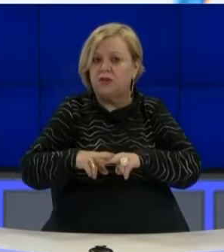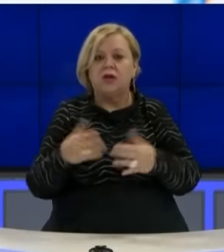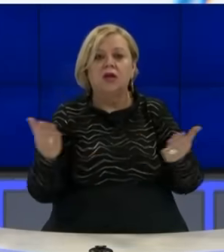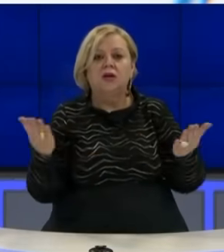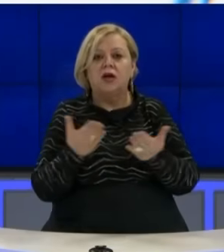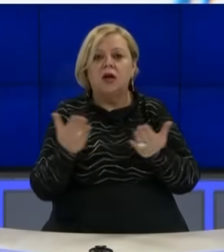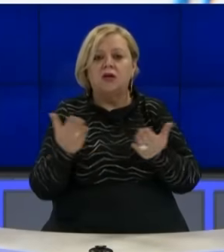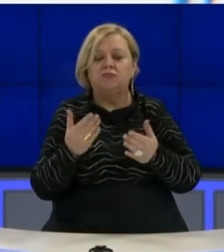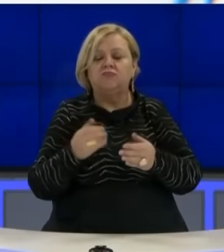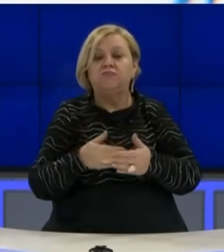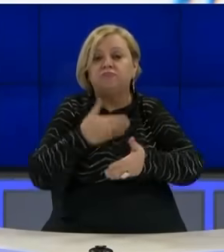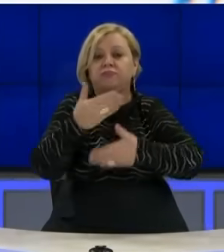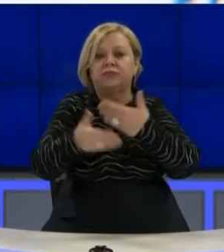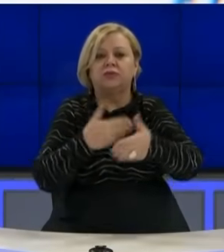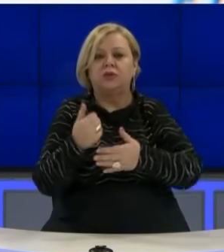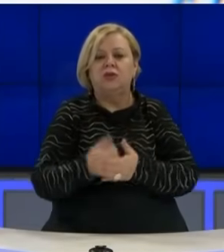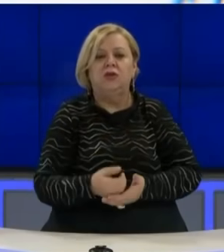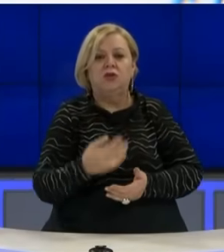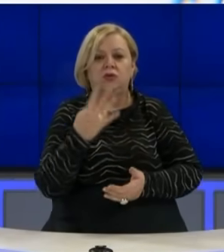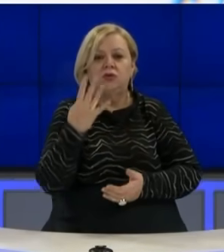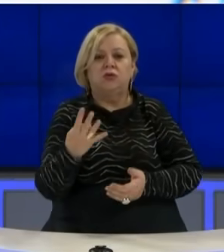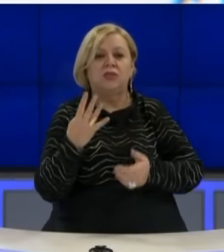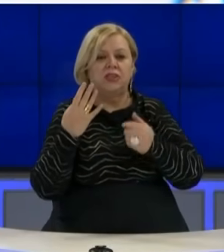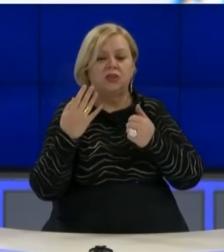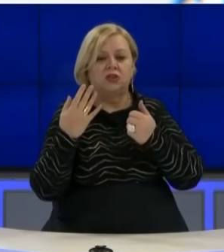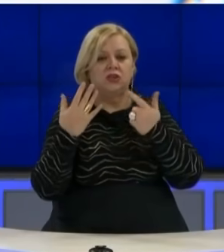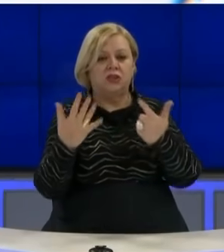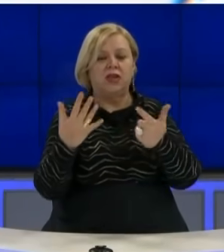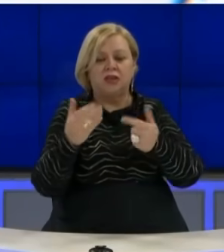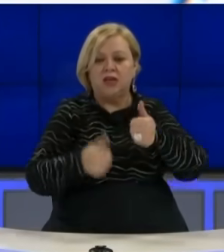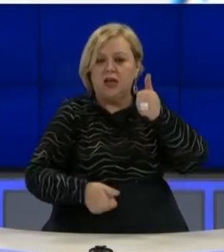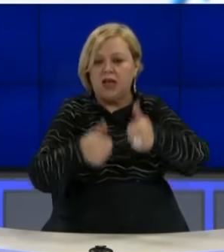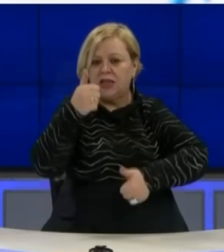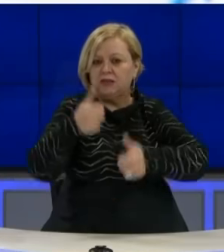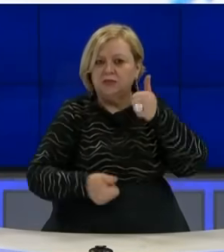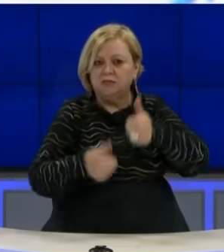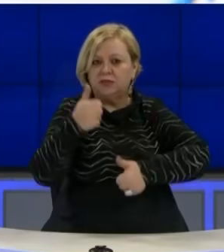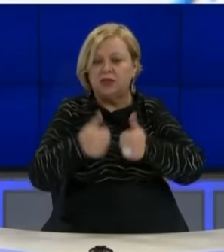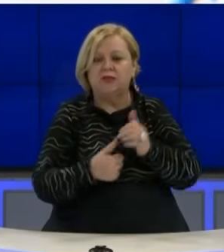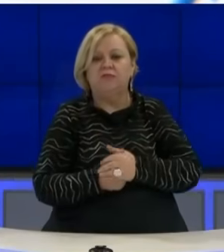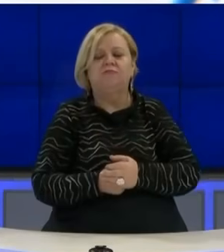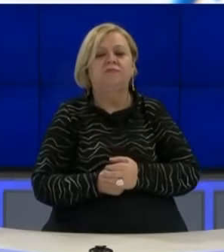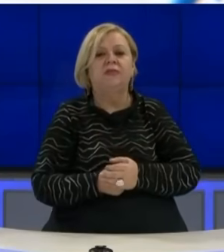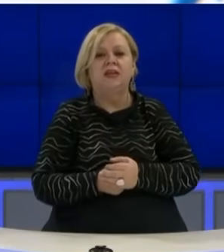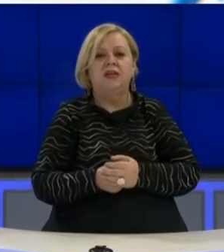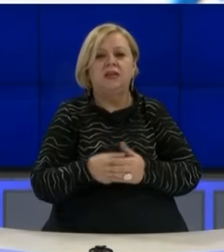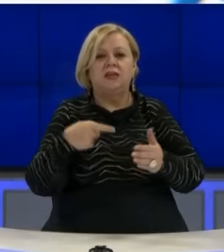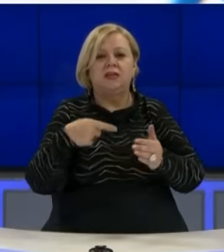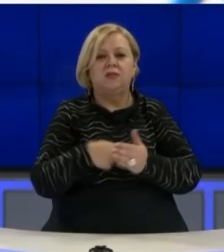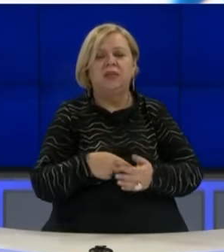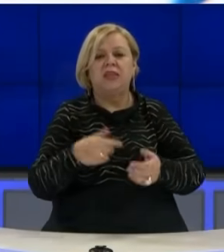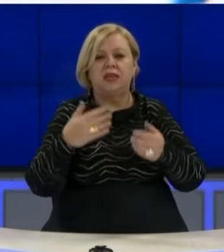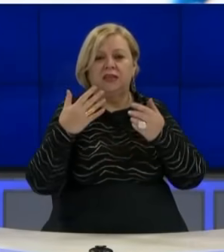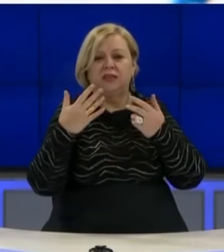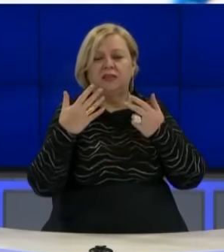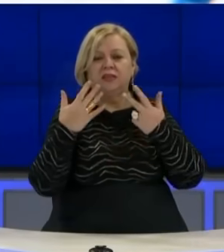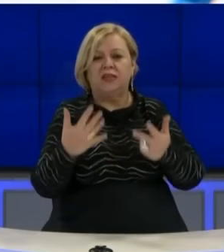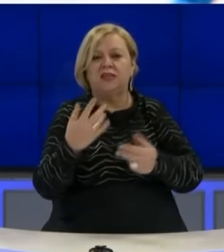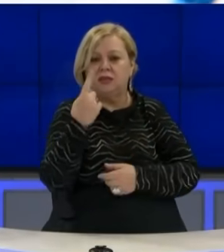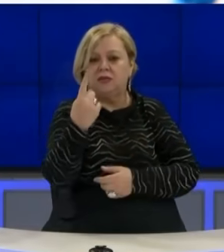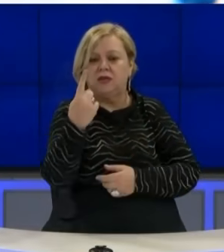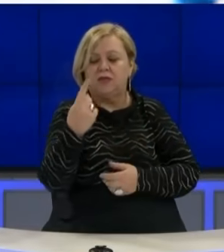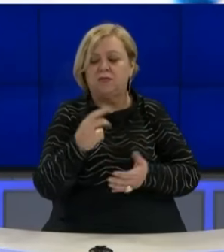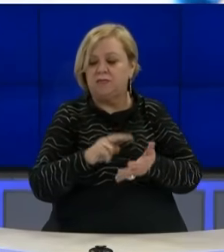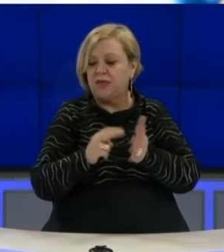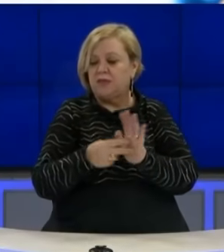do të veprohet tutje me 47 kandidatët nga 1081 prej gjithsejt 28 15